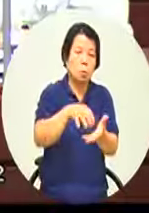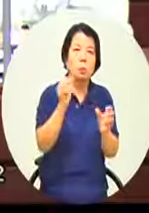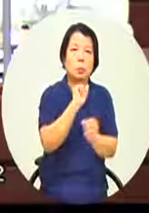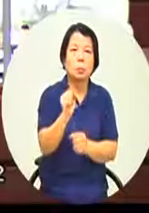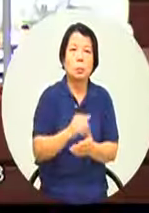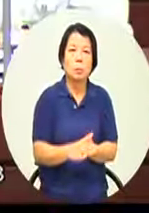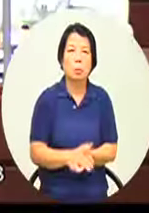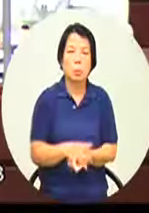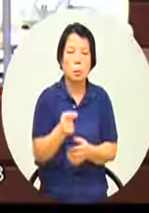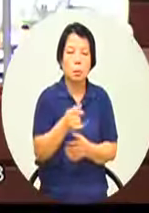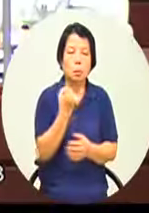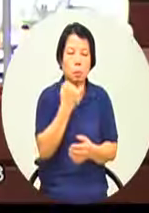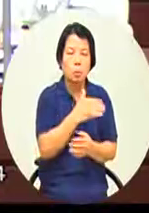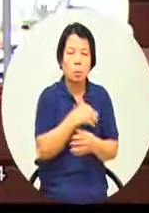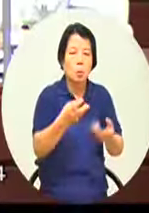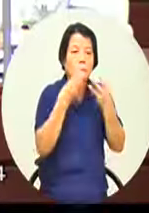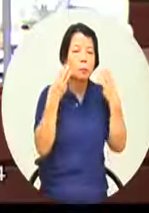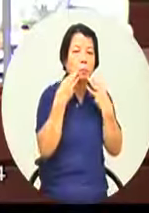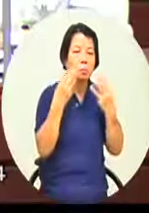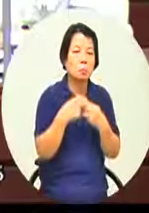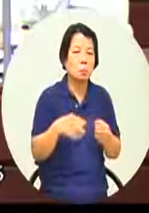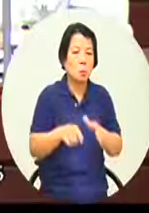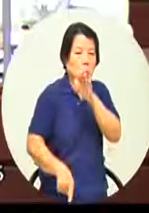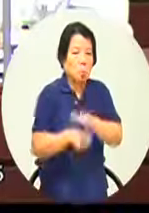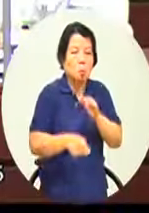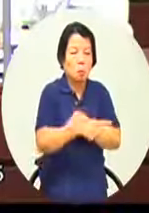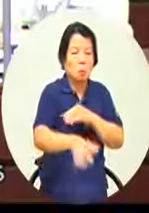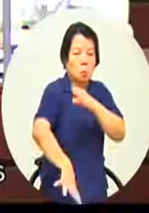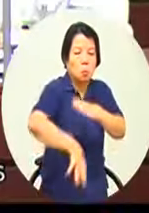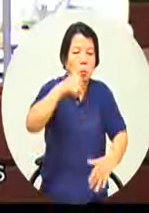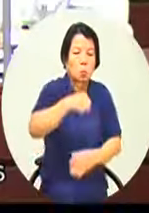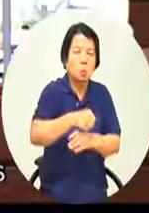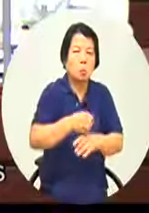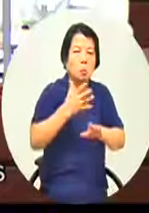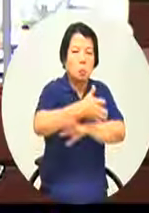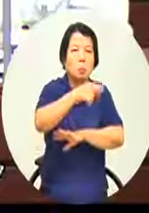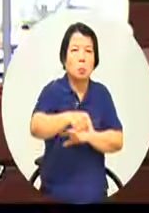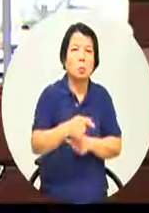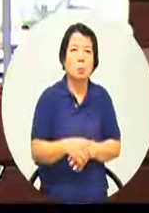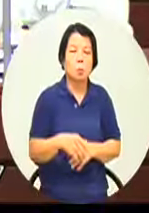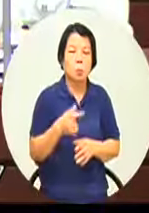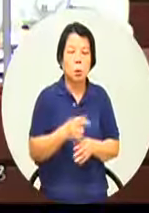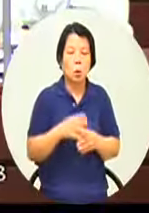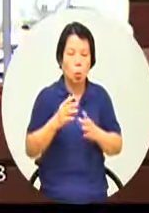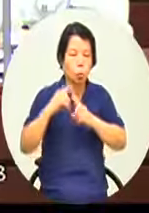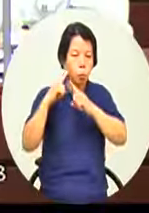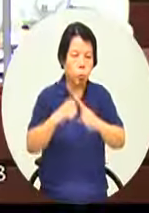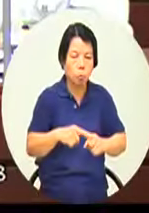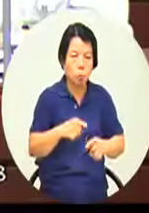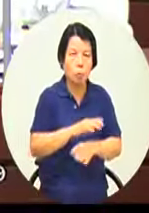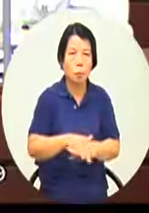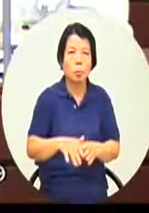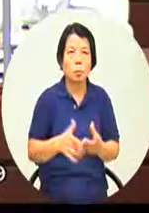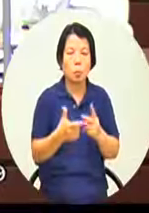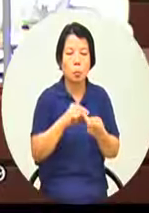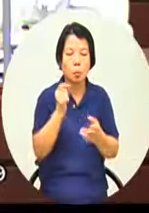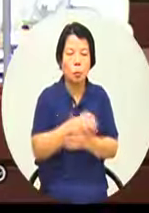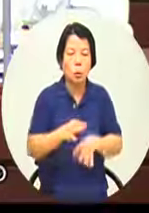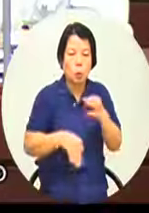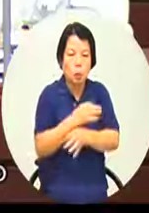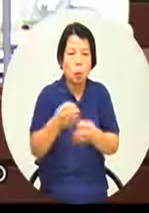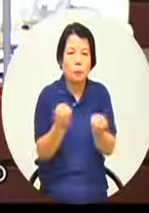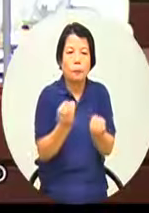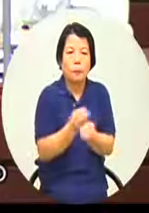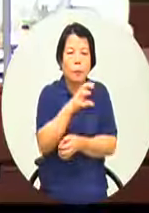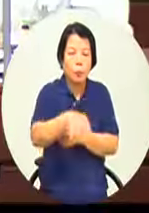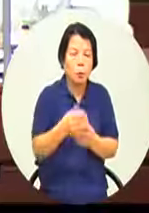种非法的这一个超抽地下水，那这个部分我们会去会同这一个那个金发局这边去